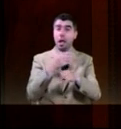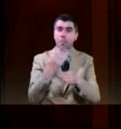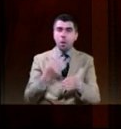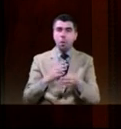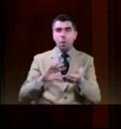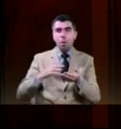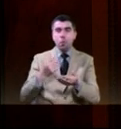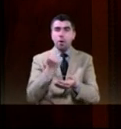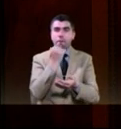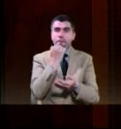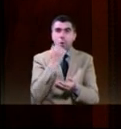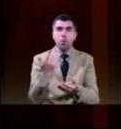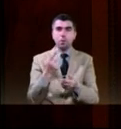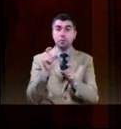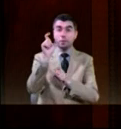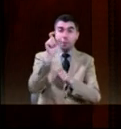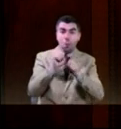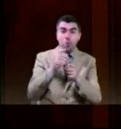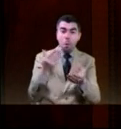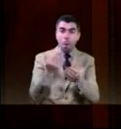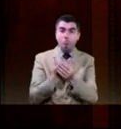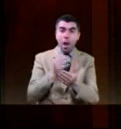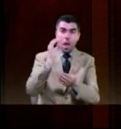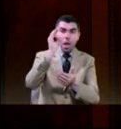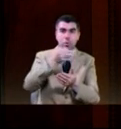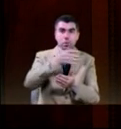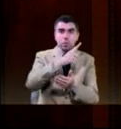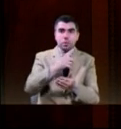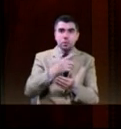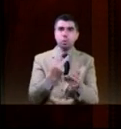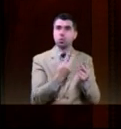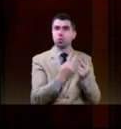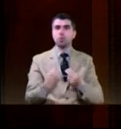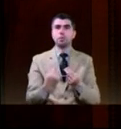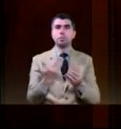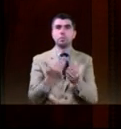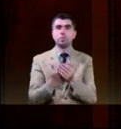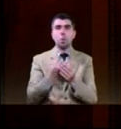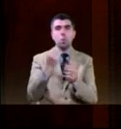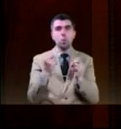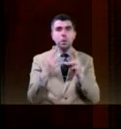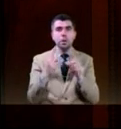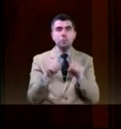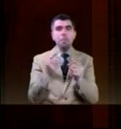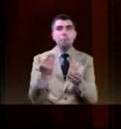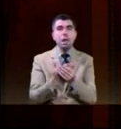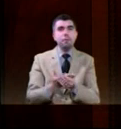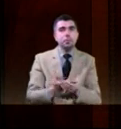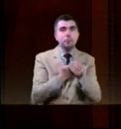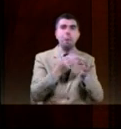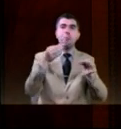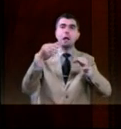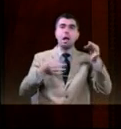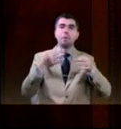اللي قصرات في حسن التدبير ديال هذه الاموال ديال هذا الصندوق يجيبها لنا، حنا ندفعوا الملفات